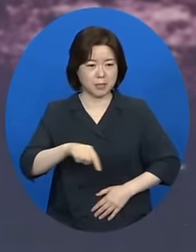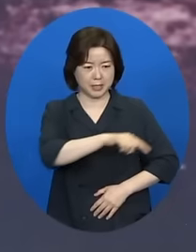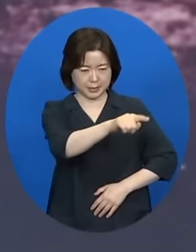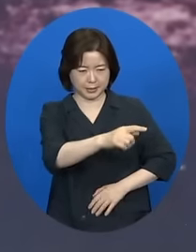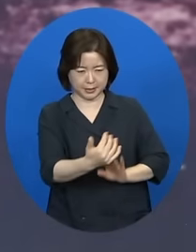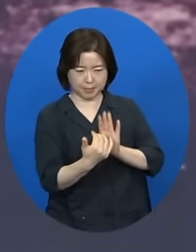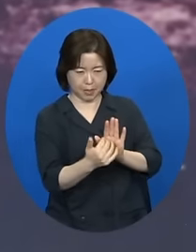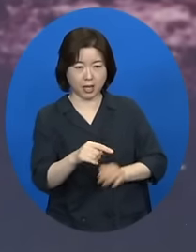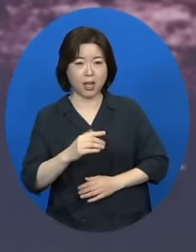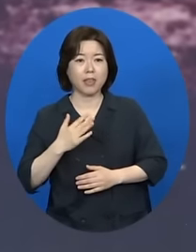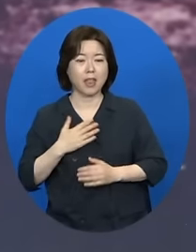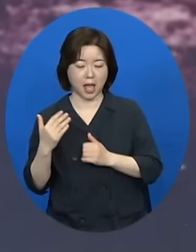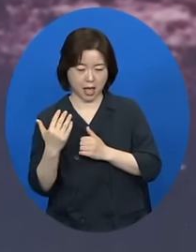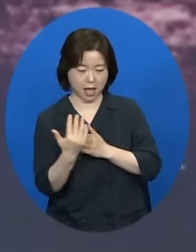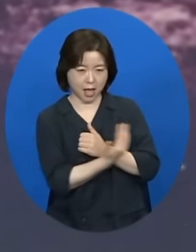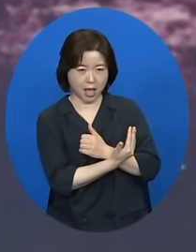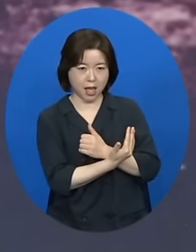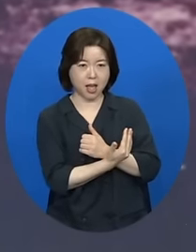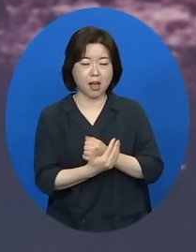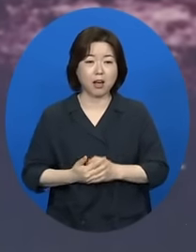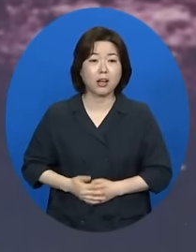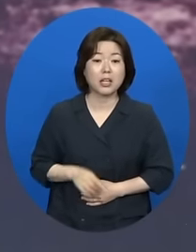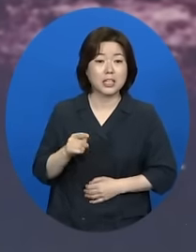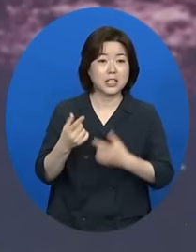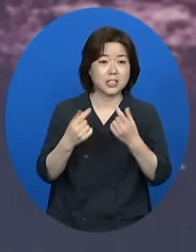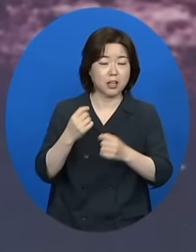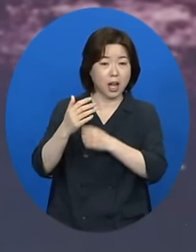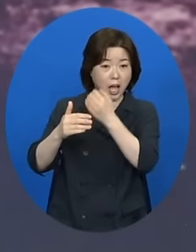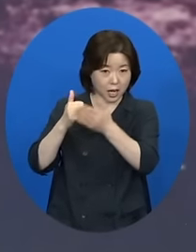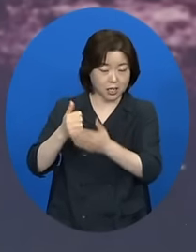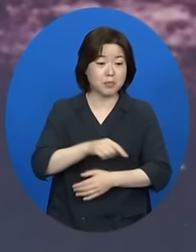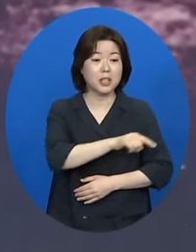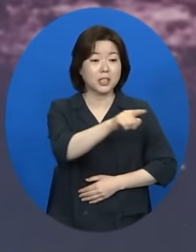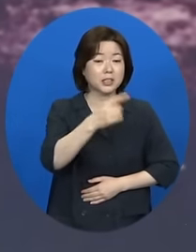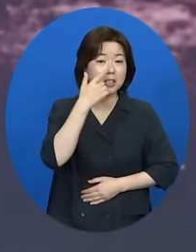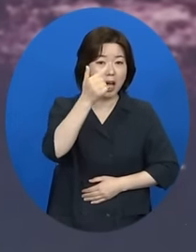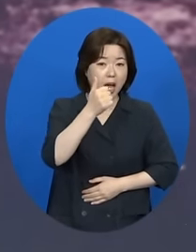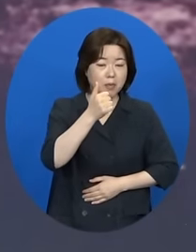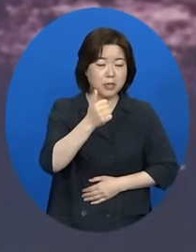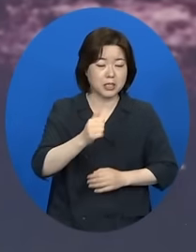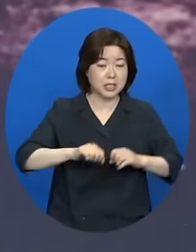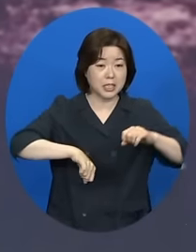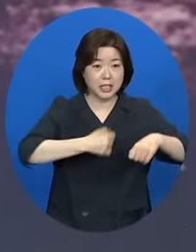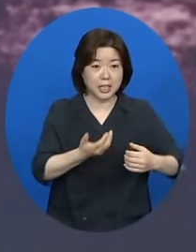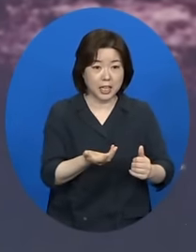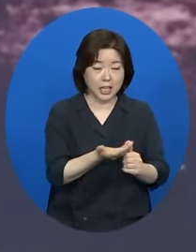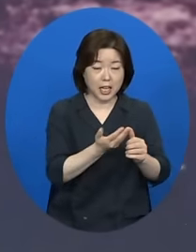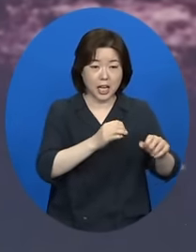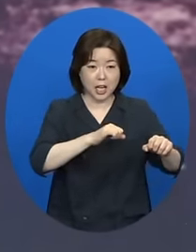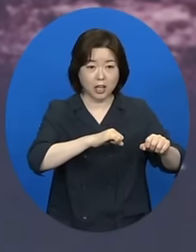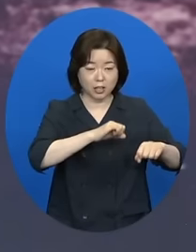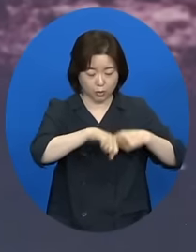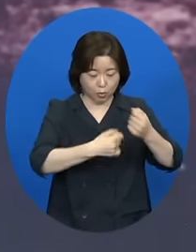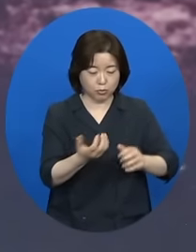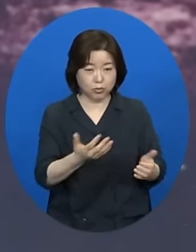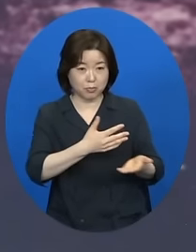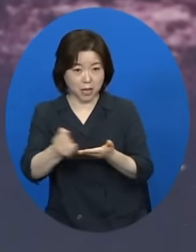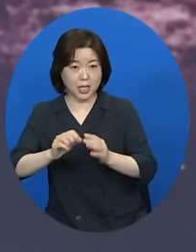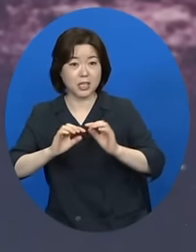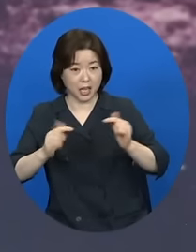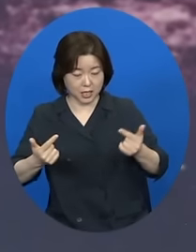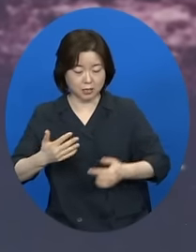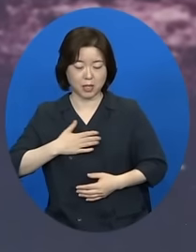하셨고, 하나님이 이같이 그대들의 아버지의 가축을 빼앗은 건 아닌데 기준을 바꿀 때마다 그